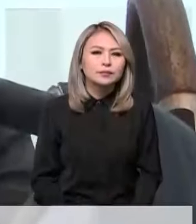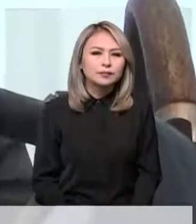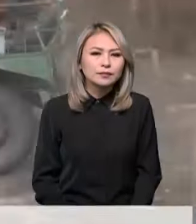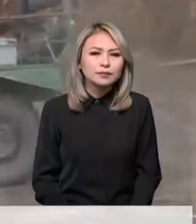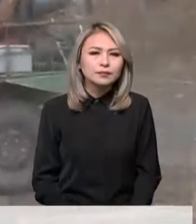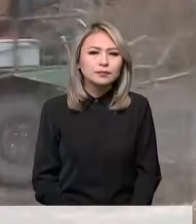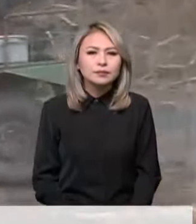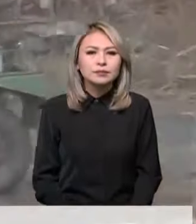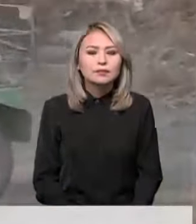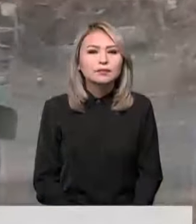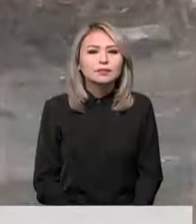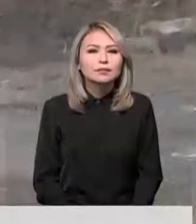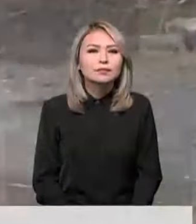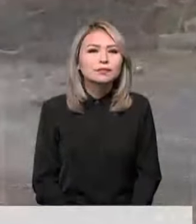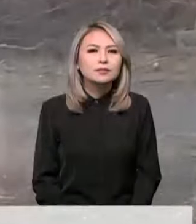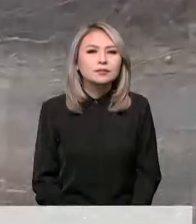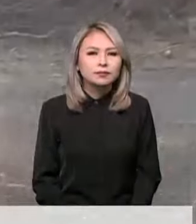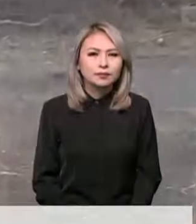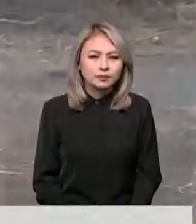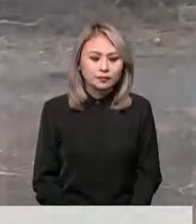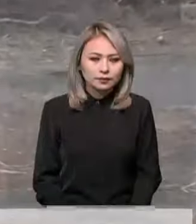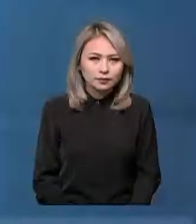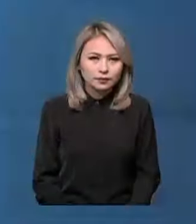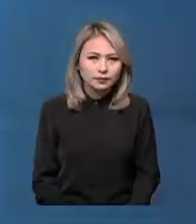Шығыс Қазақстан облысы, 24 кезет.